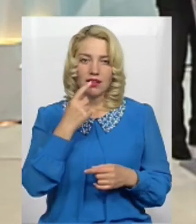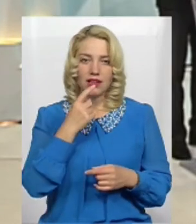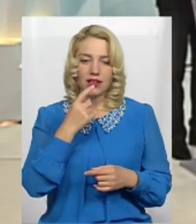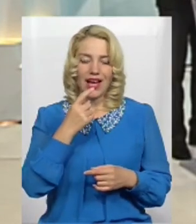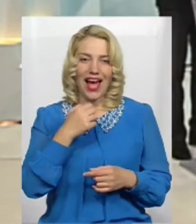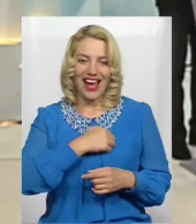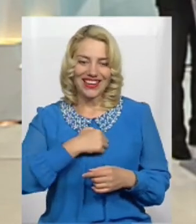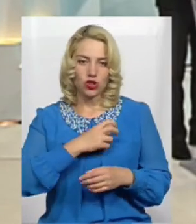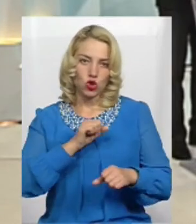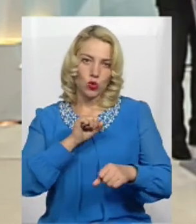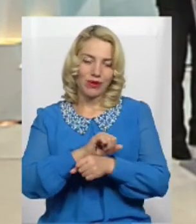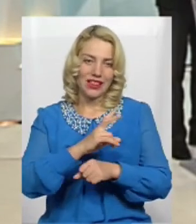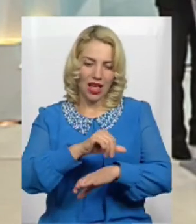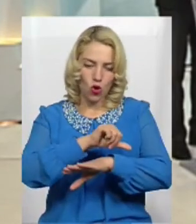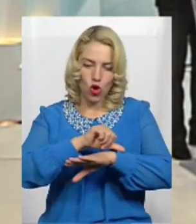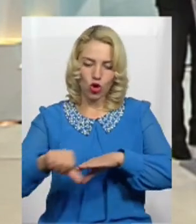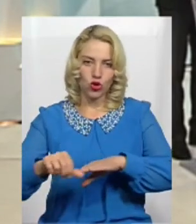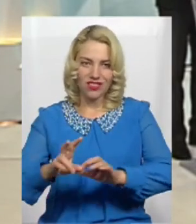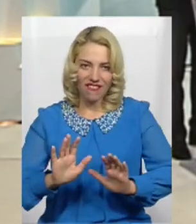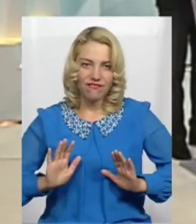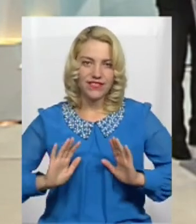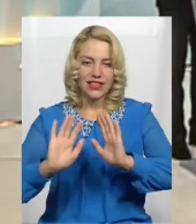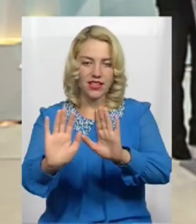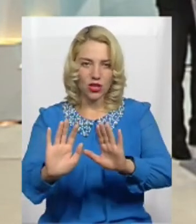зупинити його на кордонах України, відкинути його